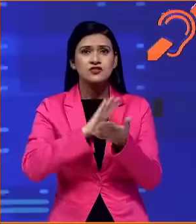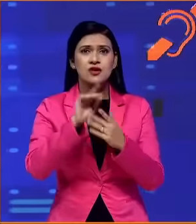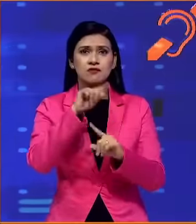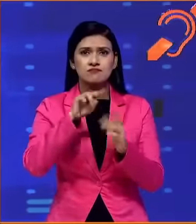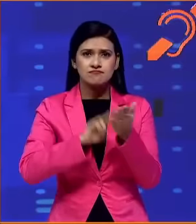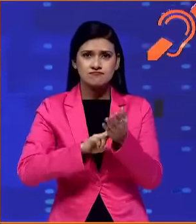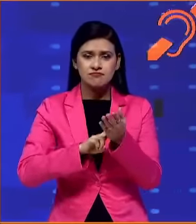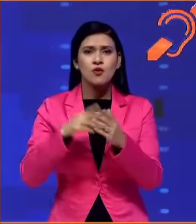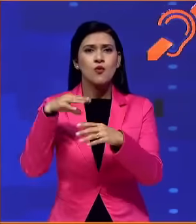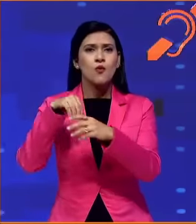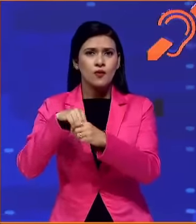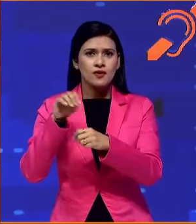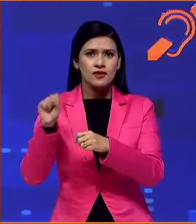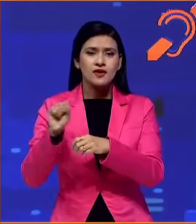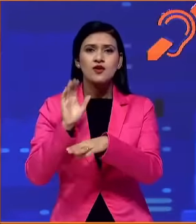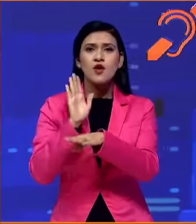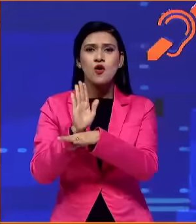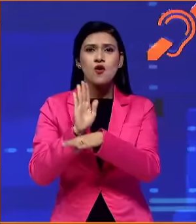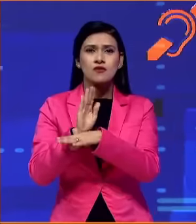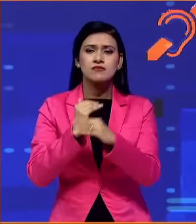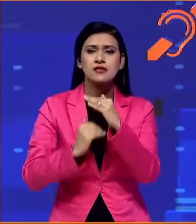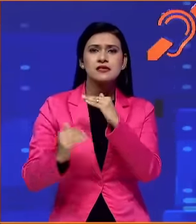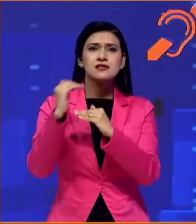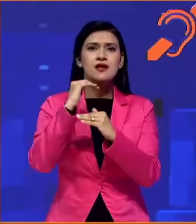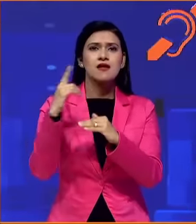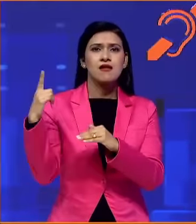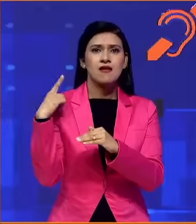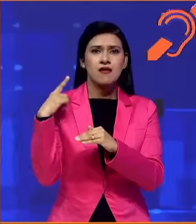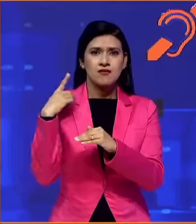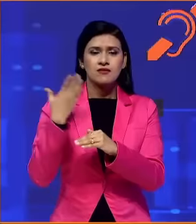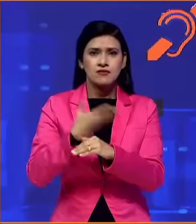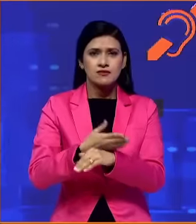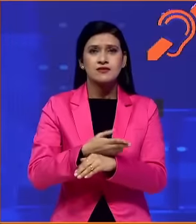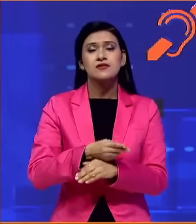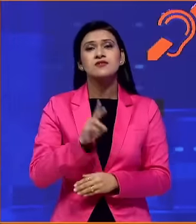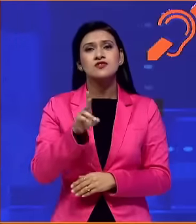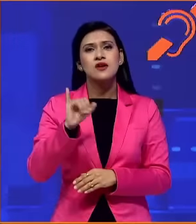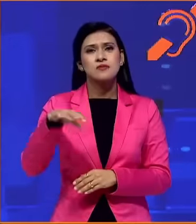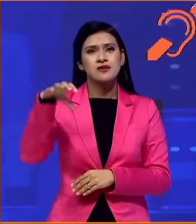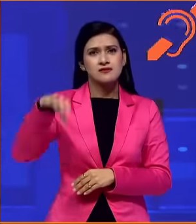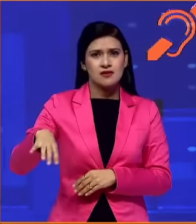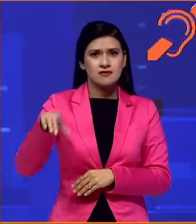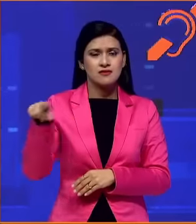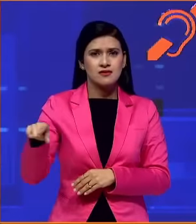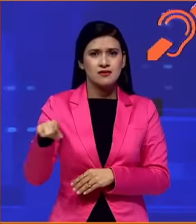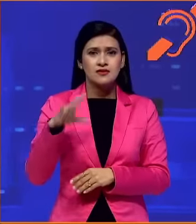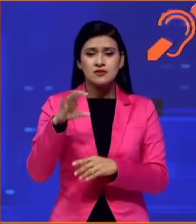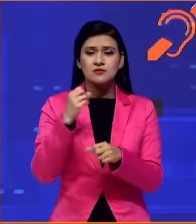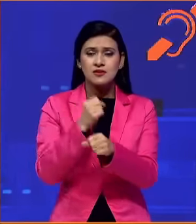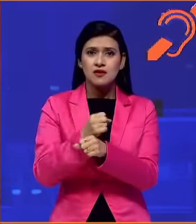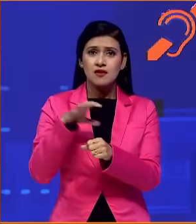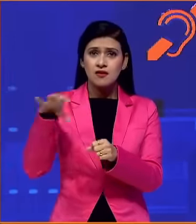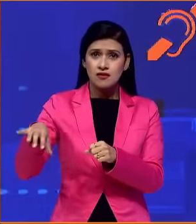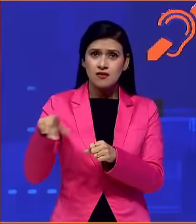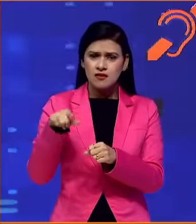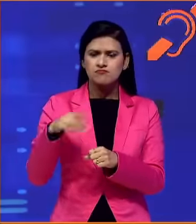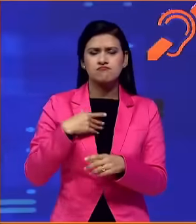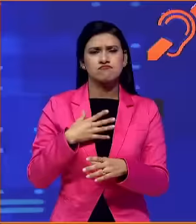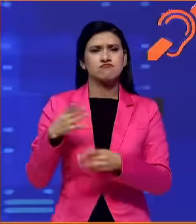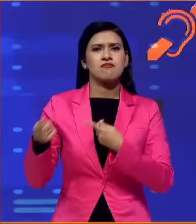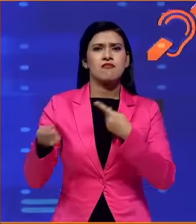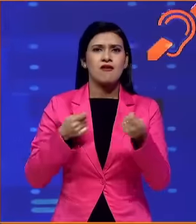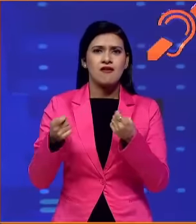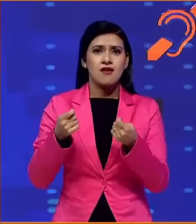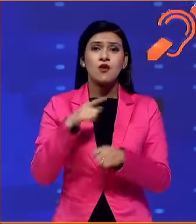मेंमहासचिवहैं और छत्तीसगढ़कीजिम्मेदारीसंभालरहेहैं।महज26सालकीउम्रमेंसचिनपायलट लोकसभाकेसदस्य